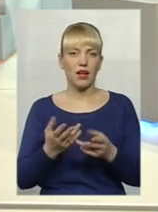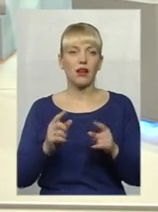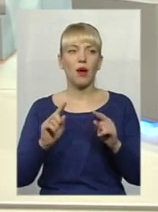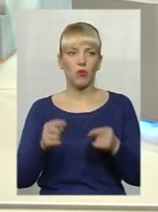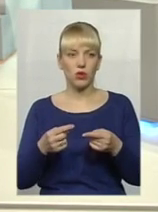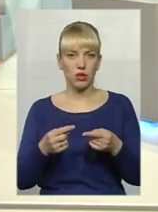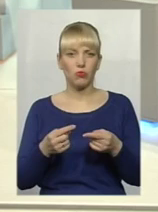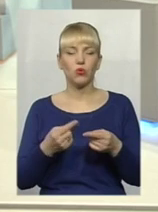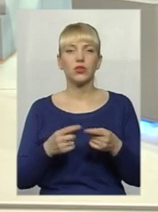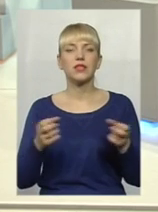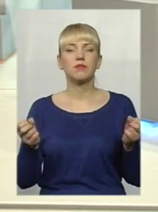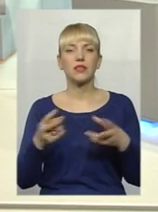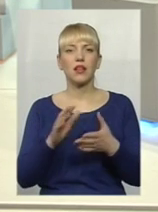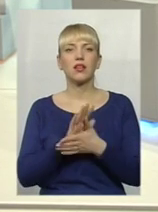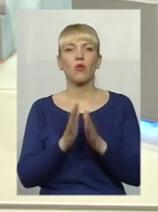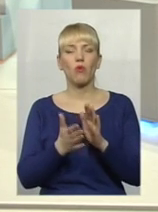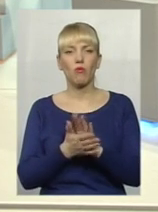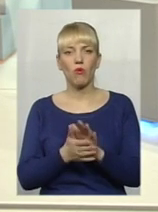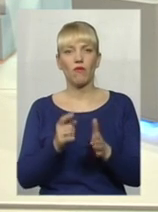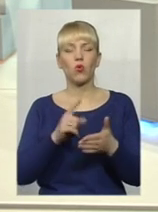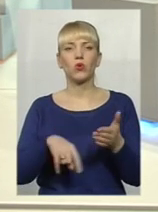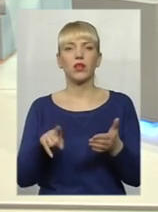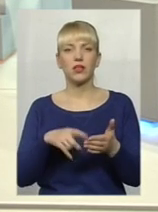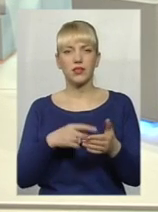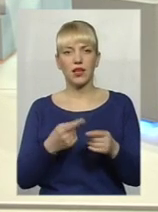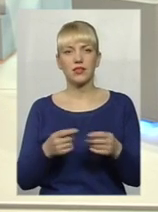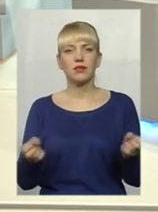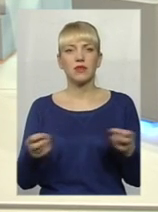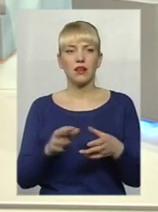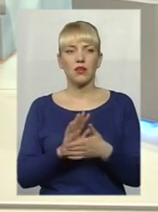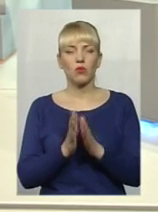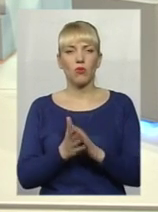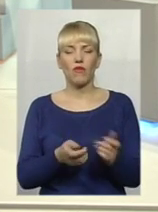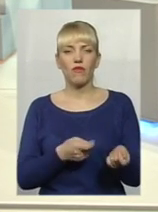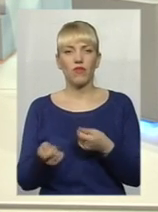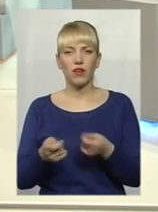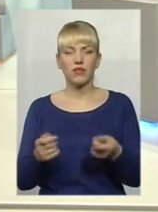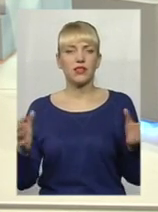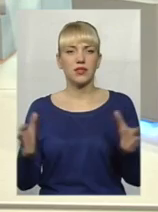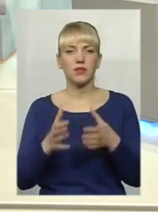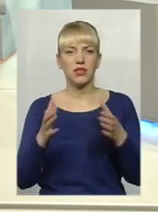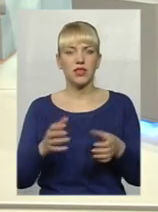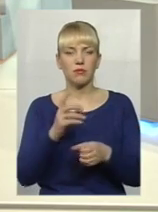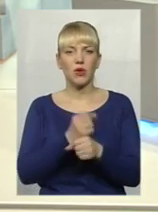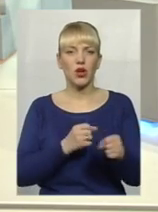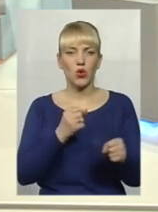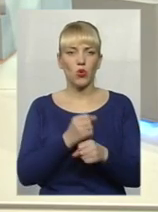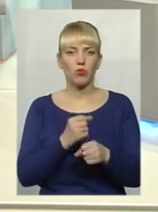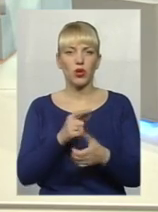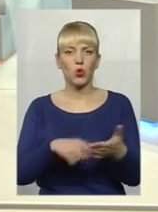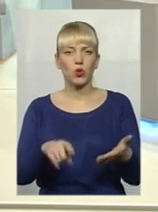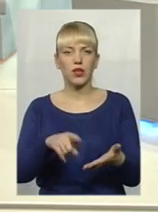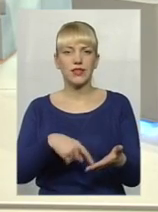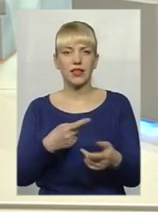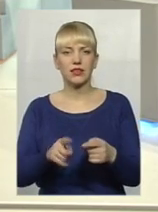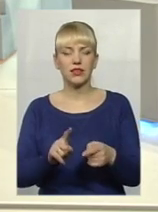спеціальних умов утилізації, спеціальних умов вивезення, збирання, зберігання і потім вже переробки і утилізації цих ламп.